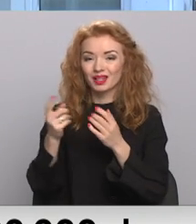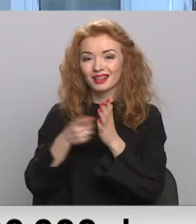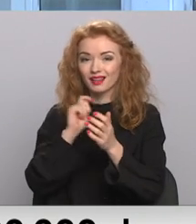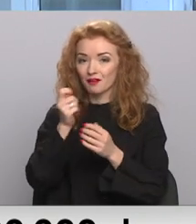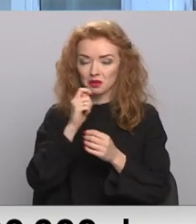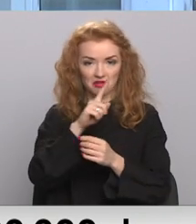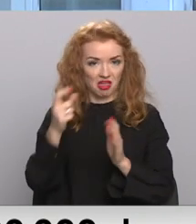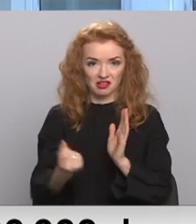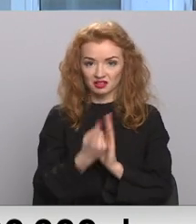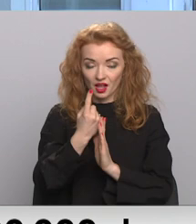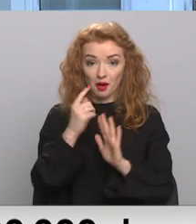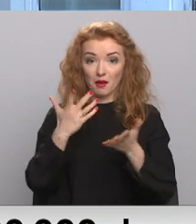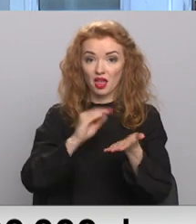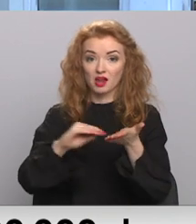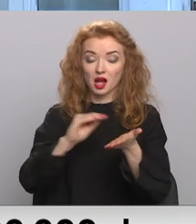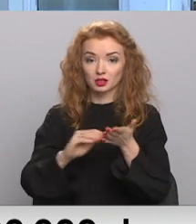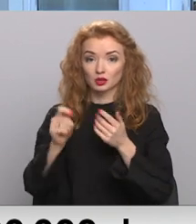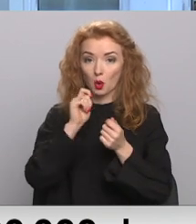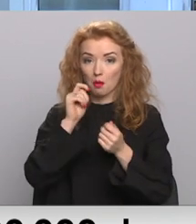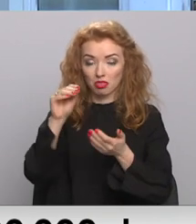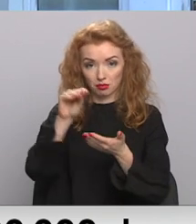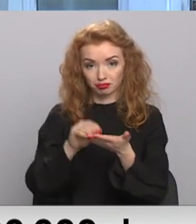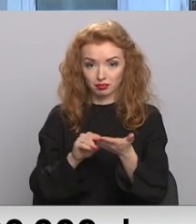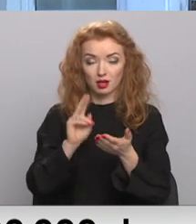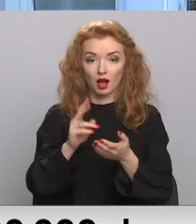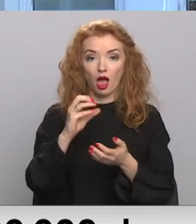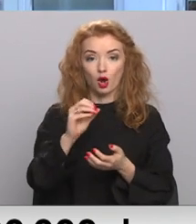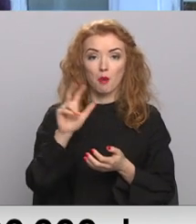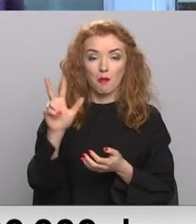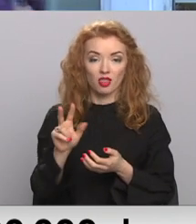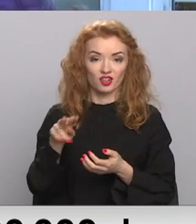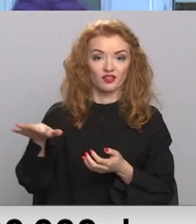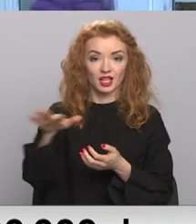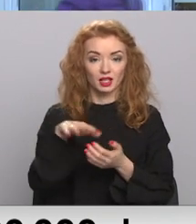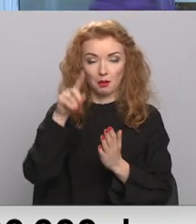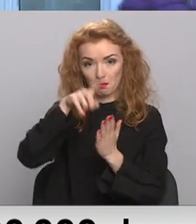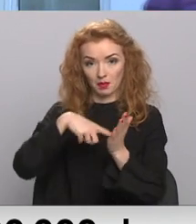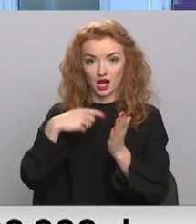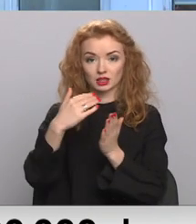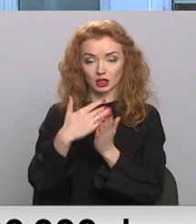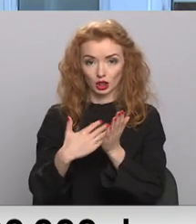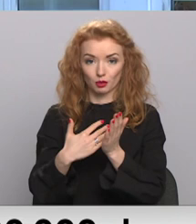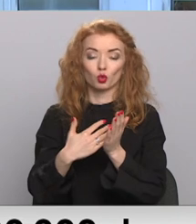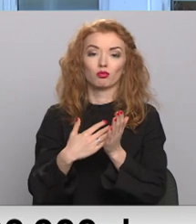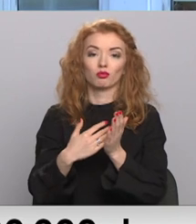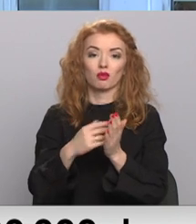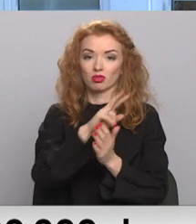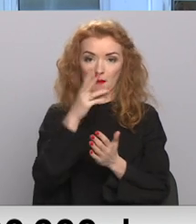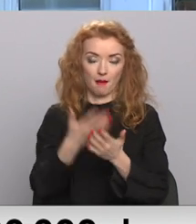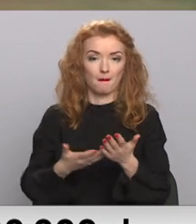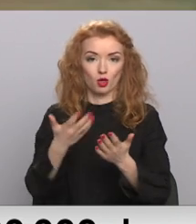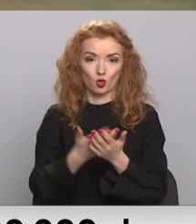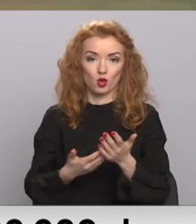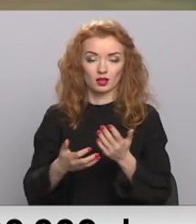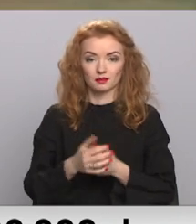RTV, bet rakstiskā komentārā doma skaidro, ka Eko Baltija Vide prasību atlīdzināt zaudējumus uzskata par